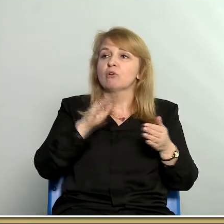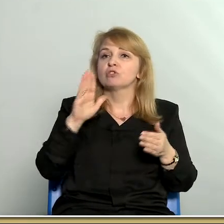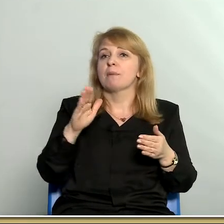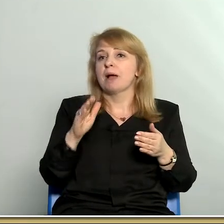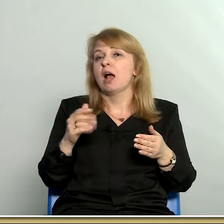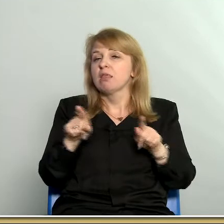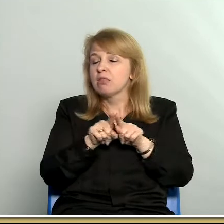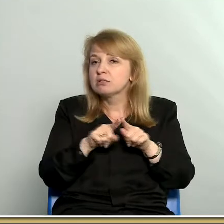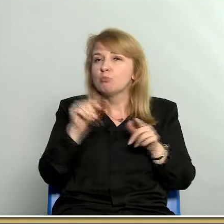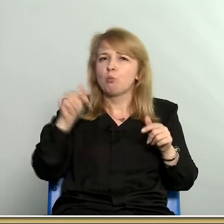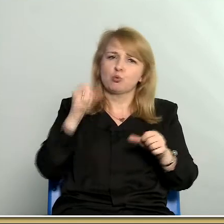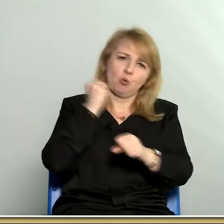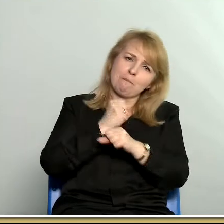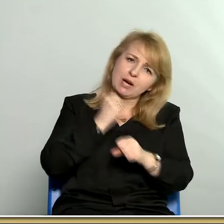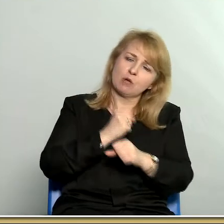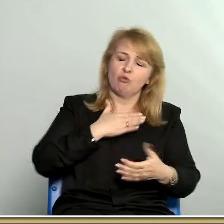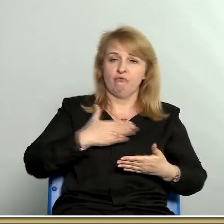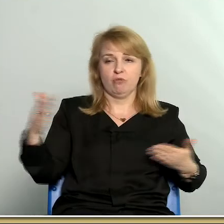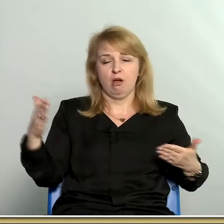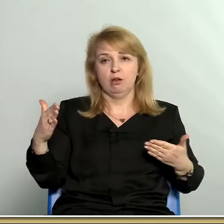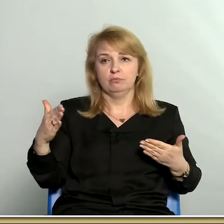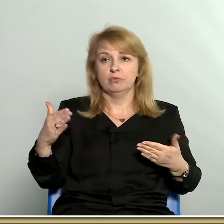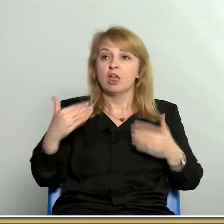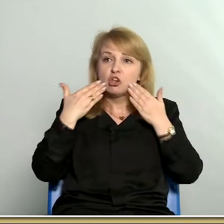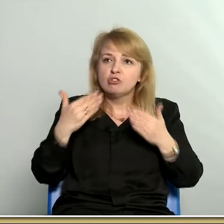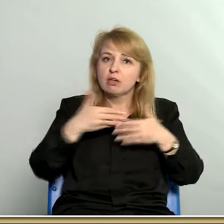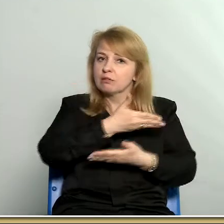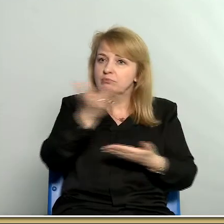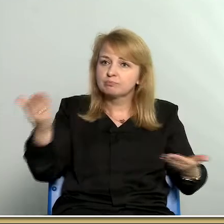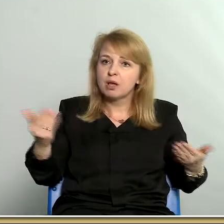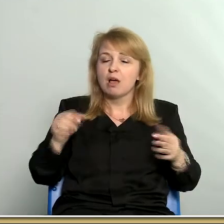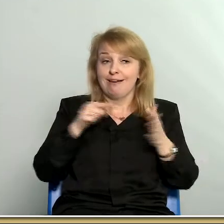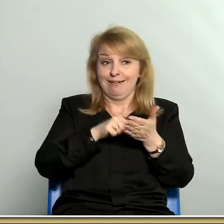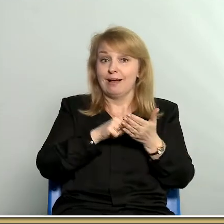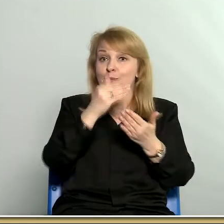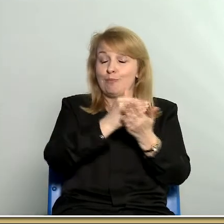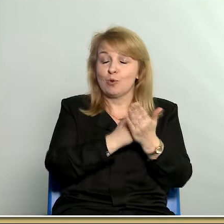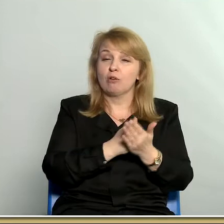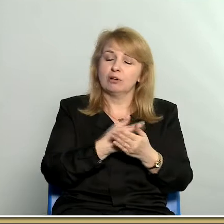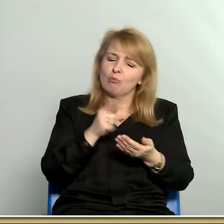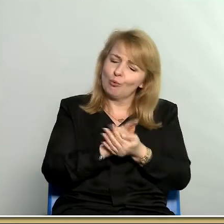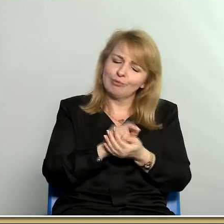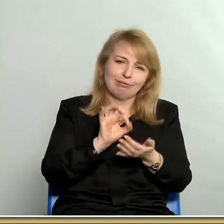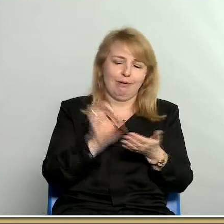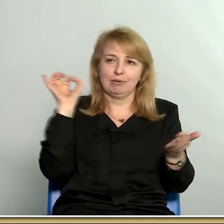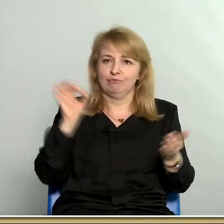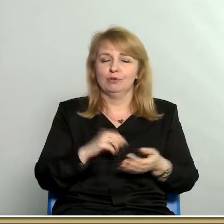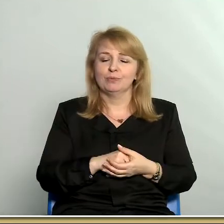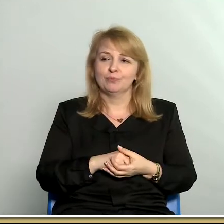na tę liczbę pracować. Myślę, że dzięki Państwu i temu programowi uda się to w 100%.